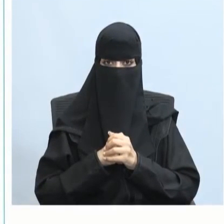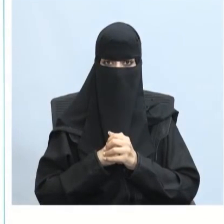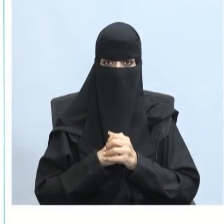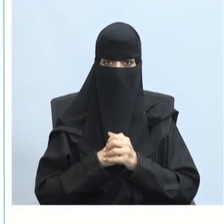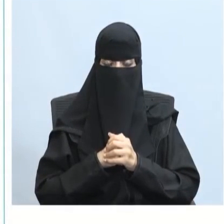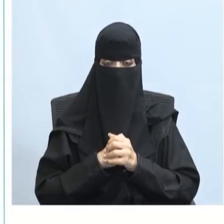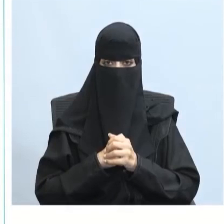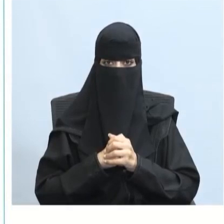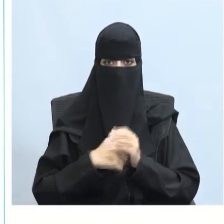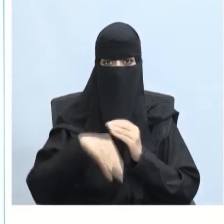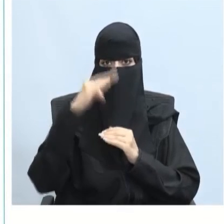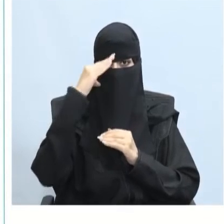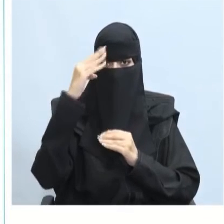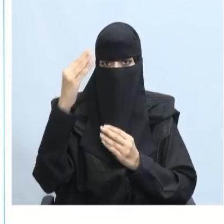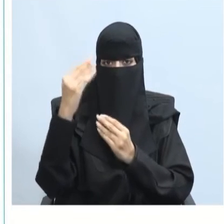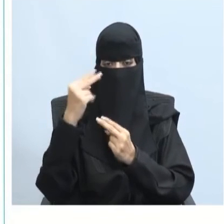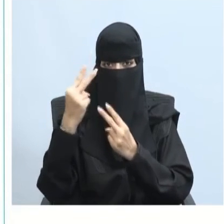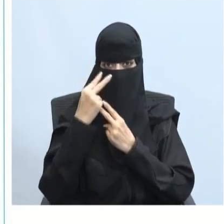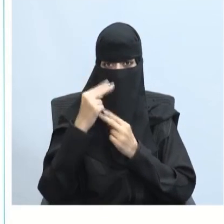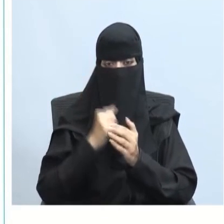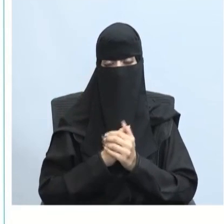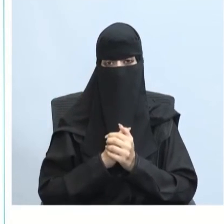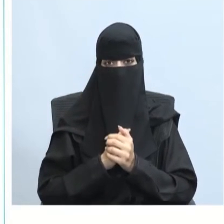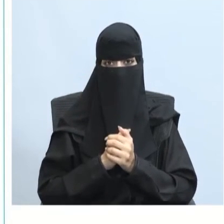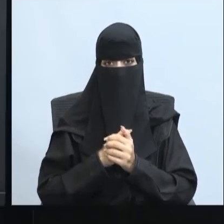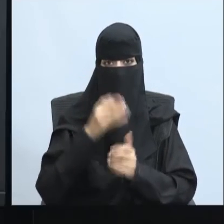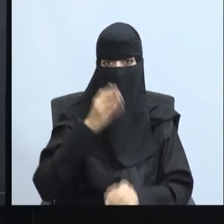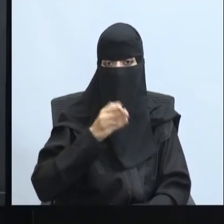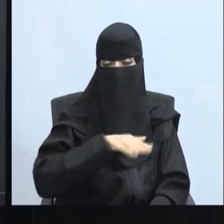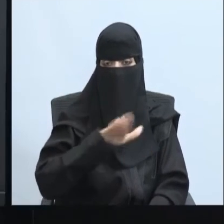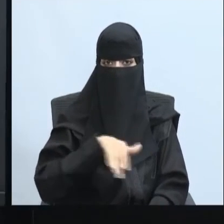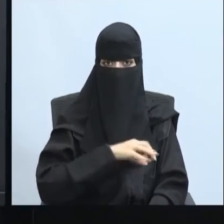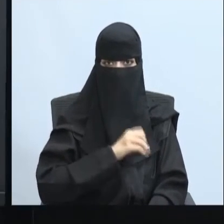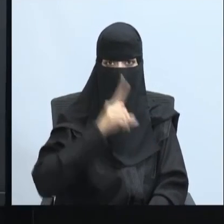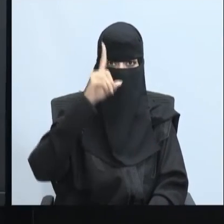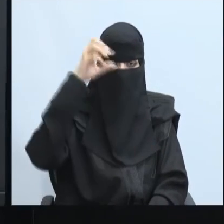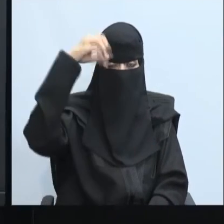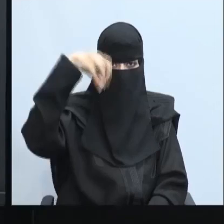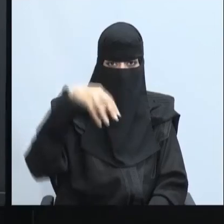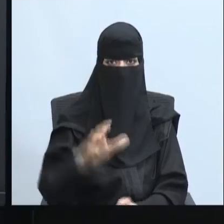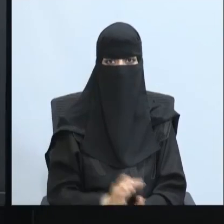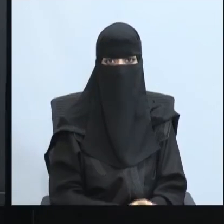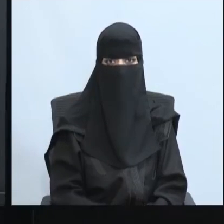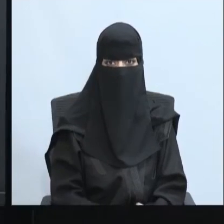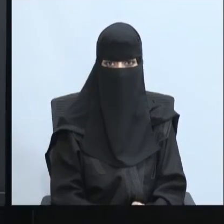تحتها شكرا لكم على حسن المتابعه والسلام عليكم ورحمه الله وبركاته tato